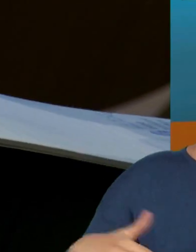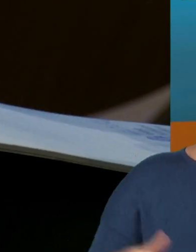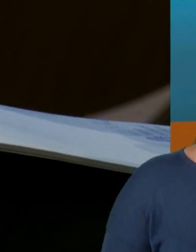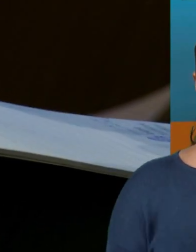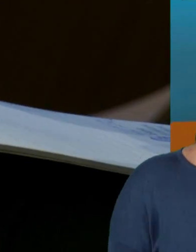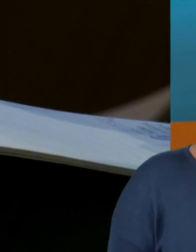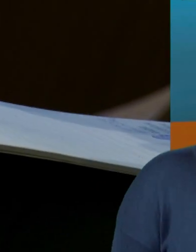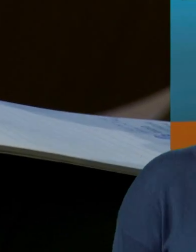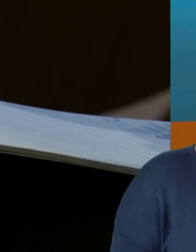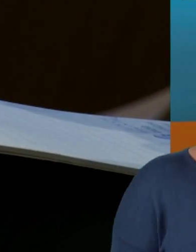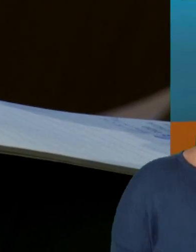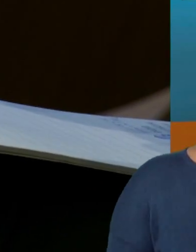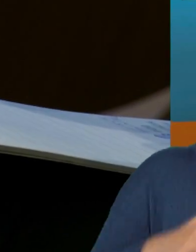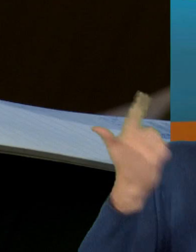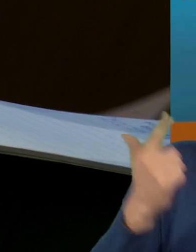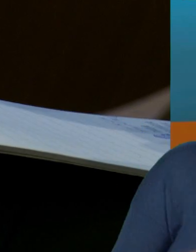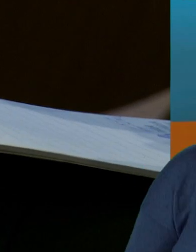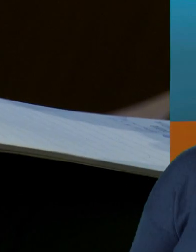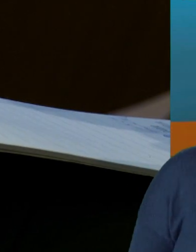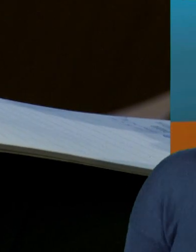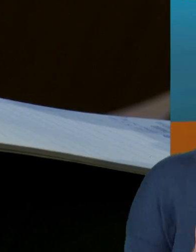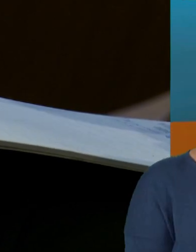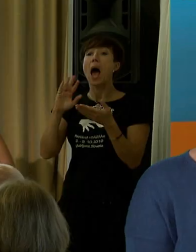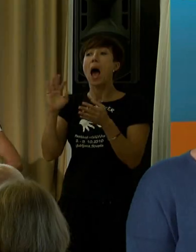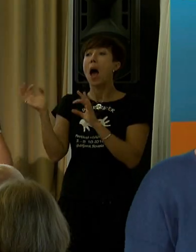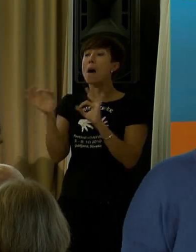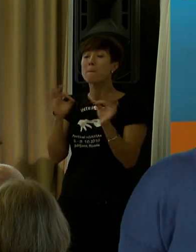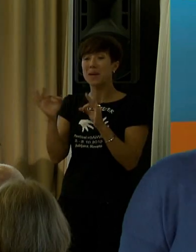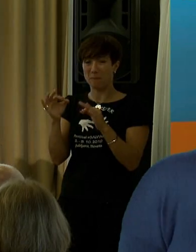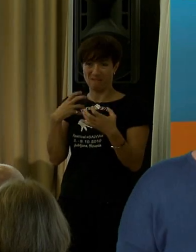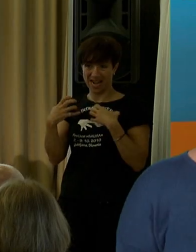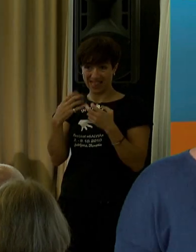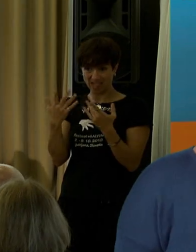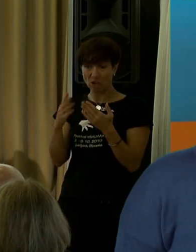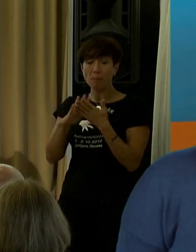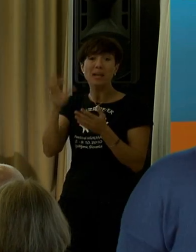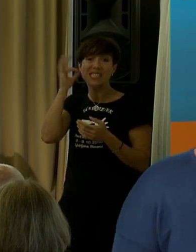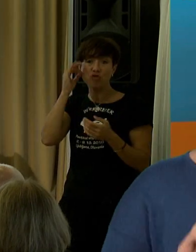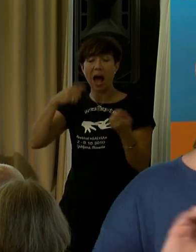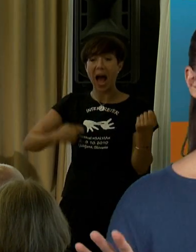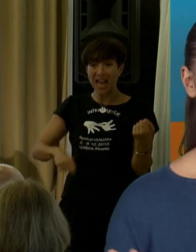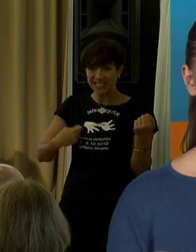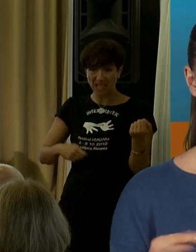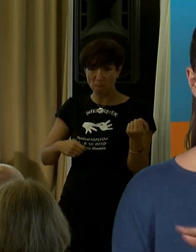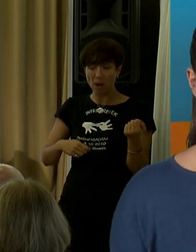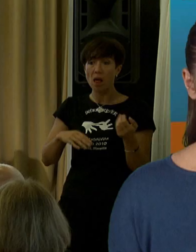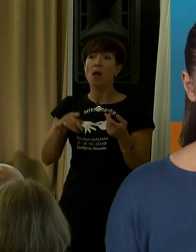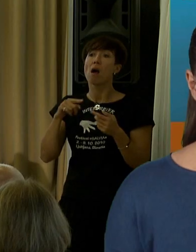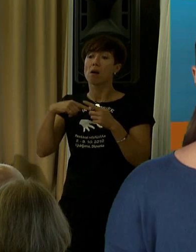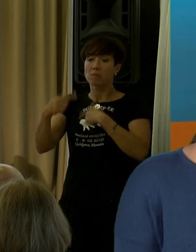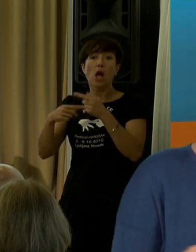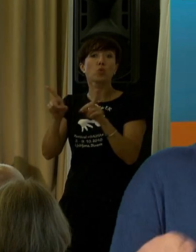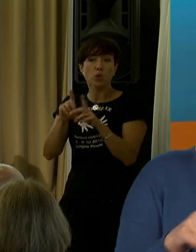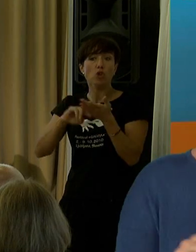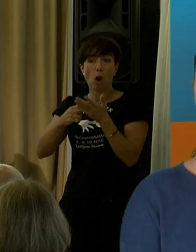Na simpoziju so gluhi in naglušni javno opozorili na pomanjkljivosti v slovenskem kulturnem in medijskem prostoru ter